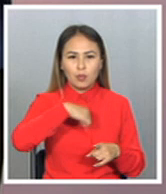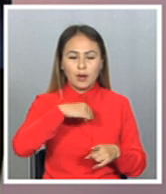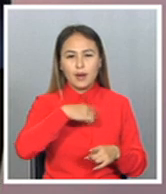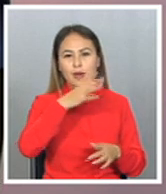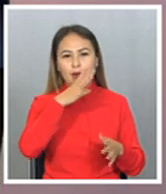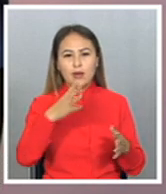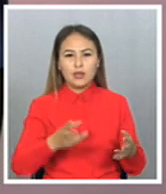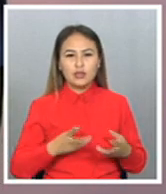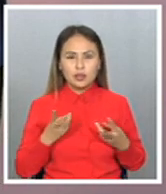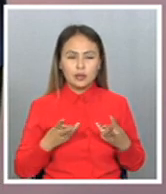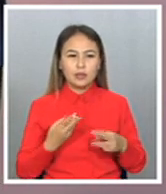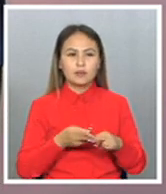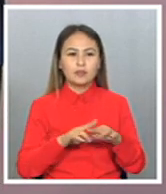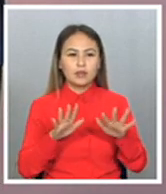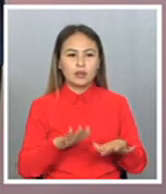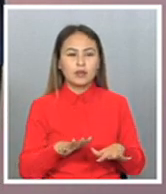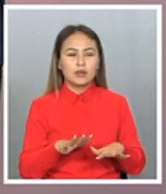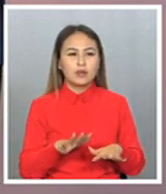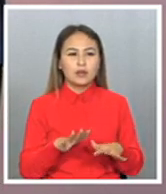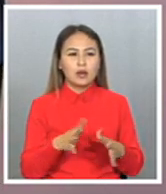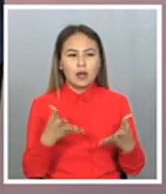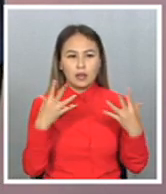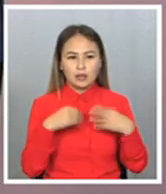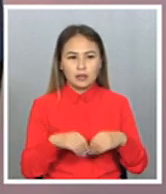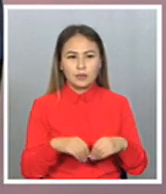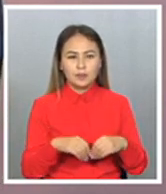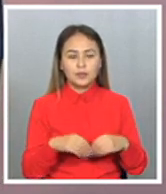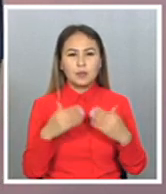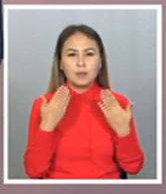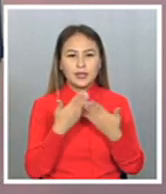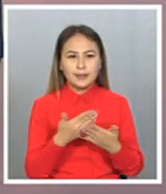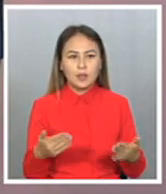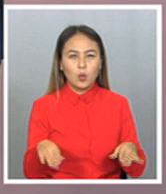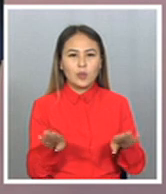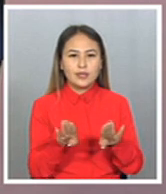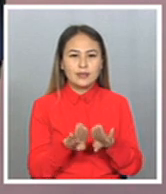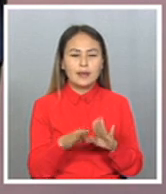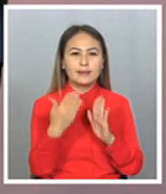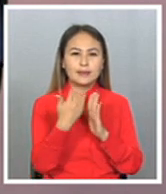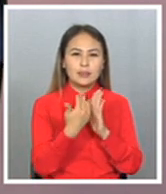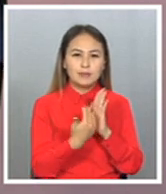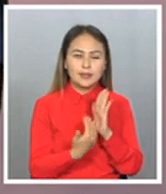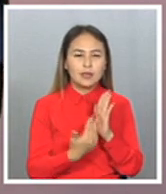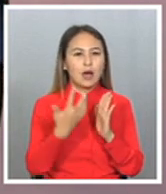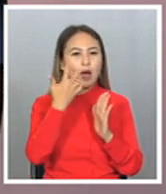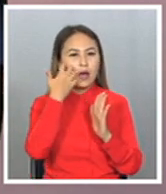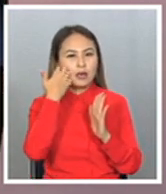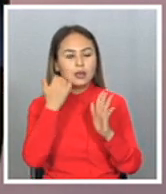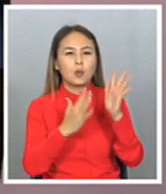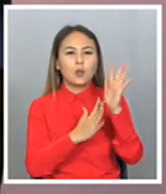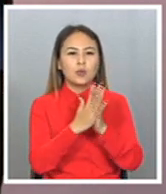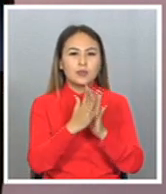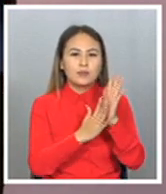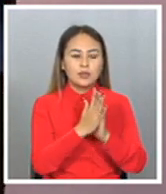мен қоректік затты алды. Міне, осындай тізбектер арқылы өсімдік